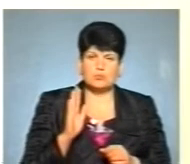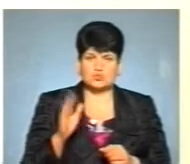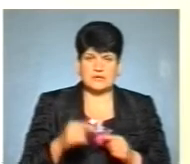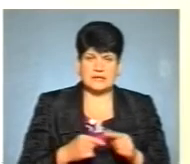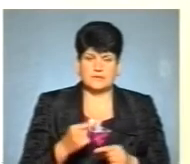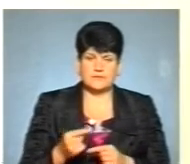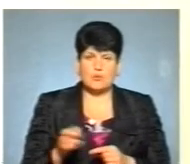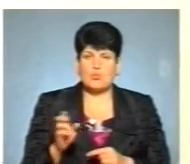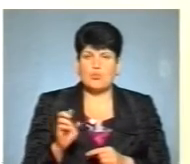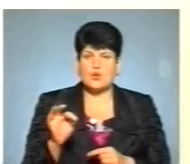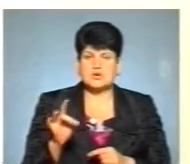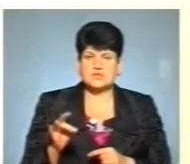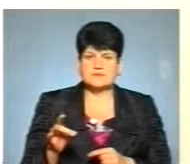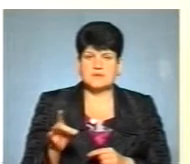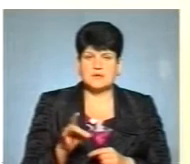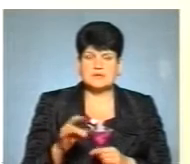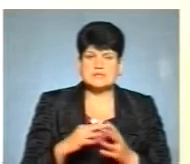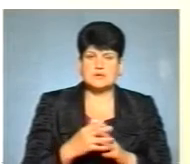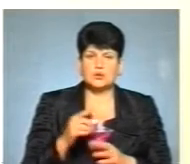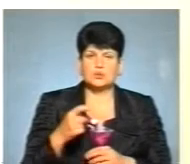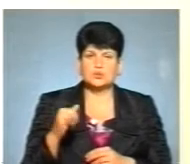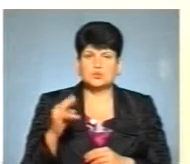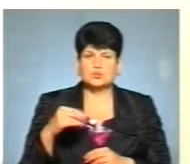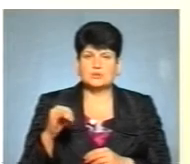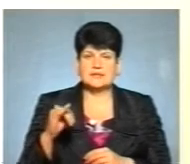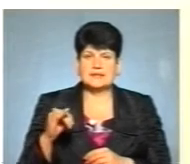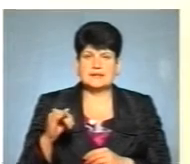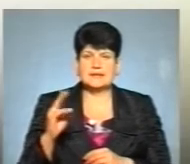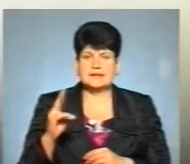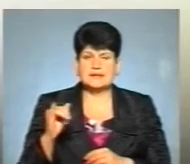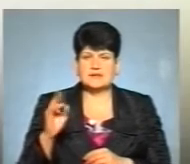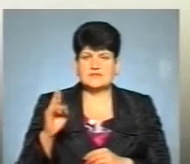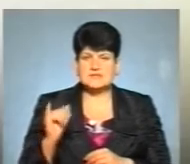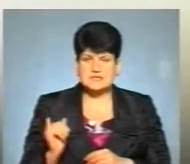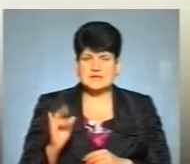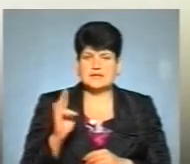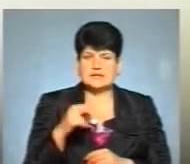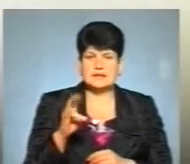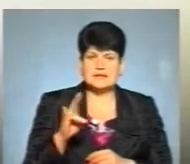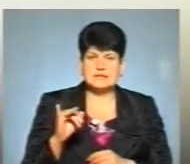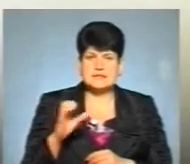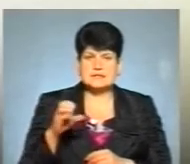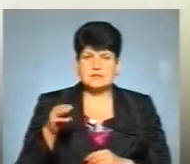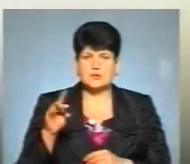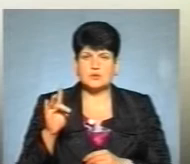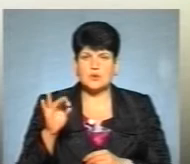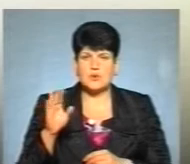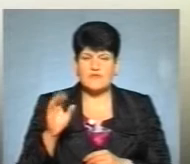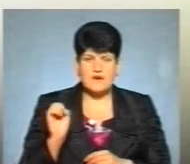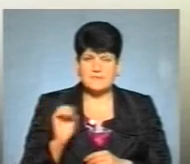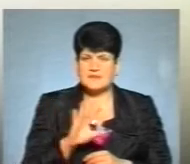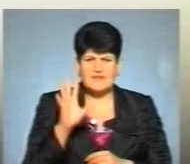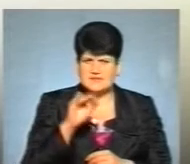візьмемо Борщівський район, село Худиківці, Дністрове, розумієте, це ті, і не все село, Тому що є вулиця,